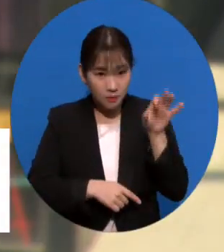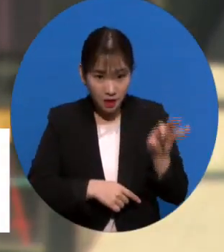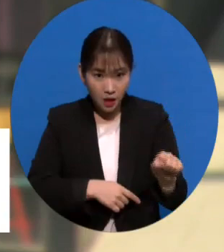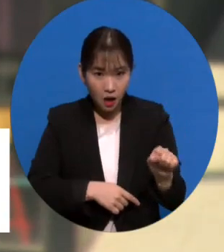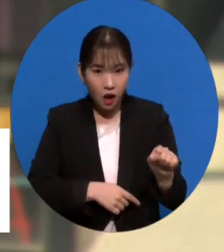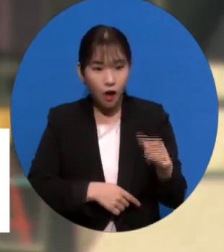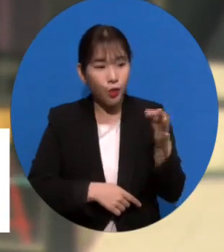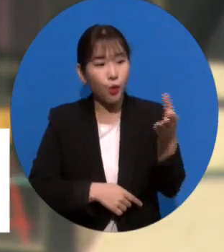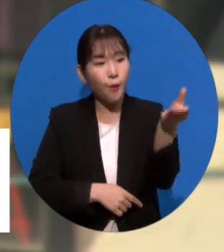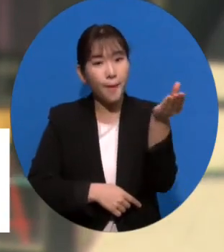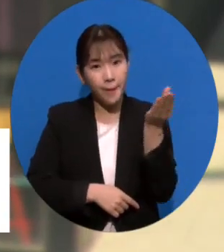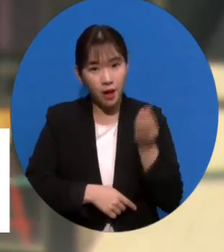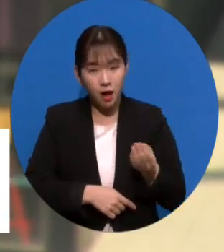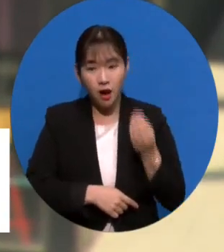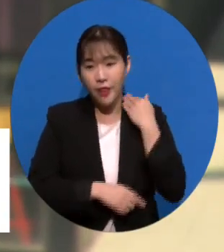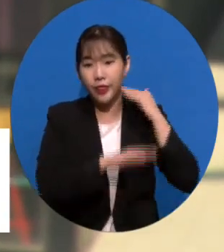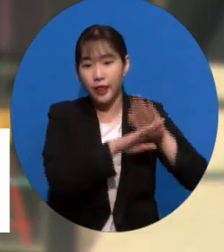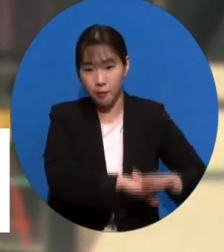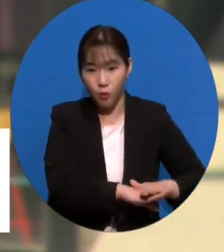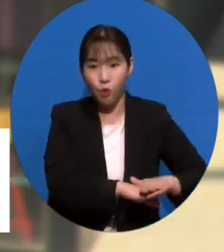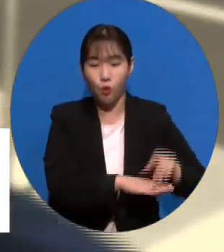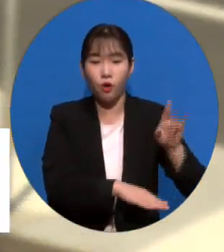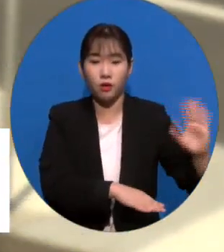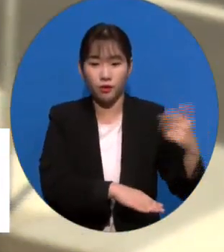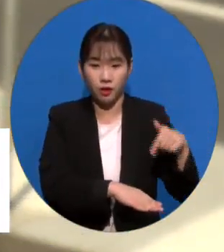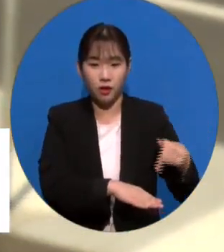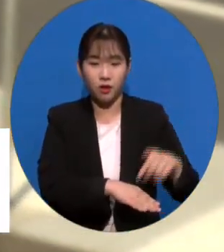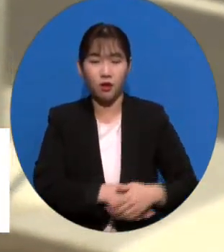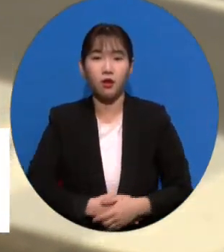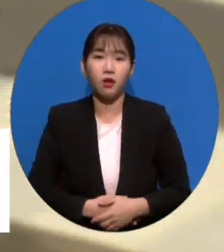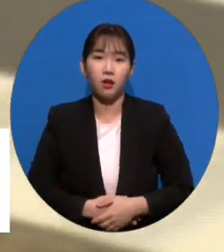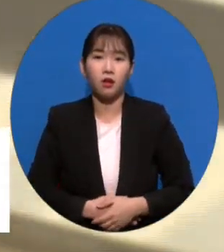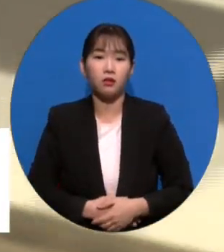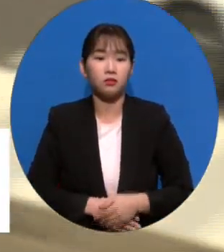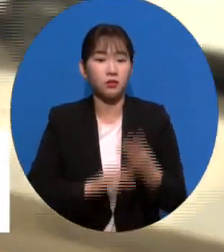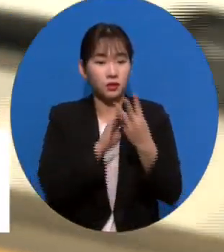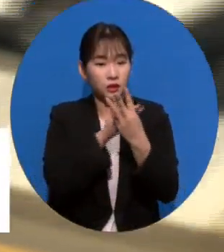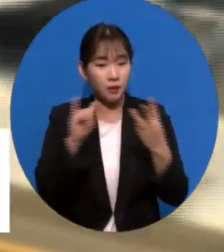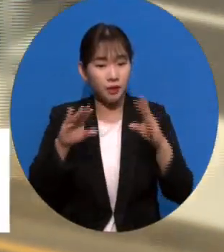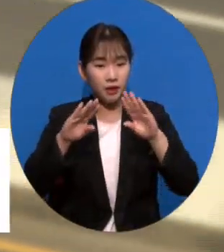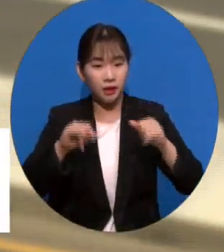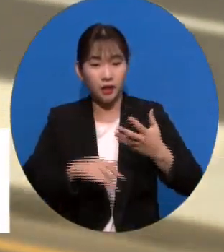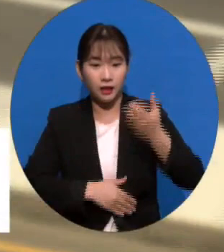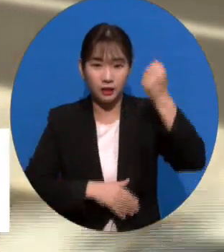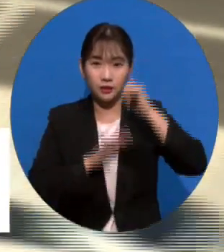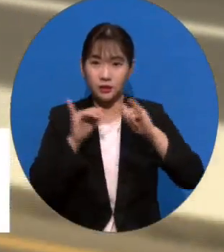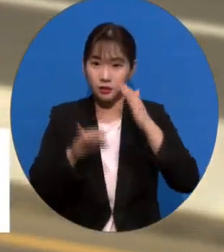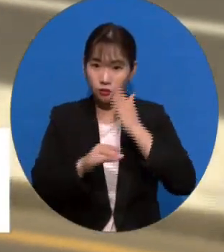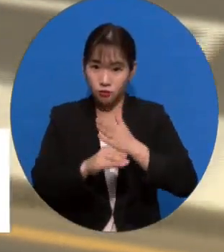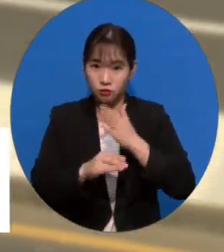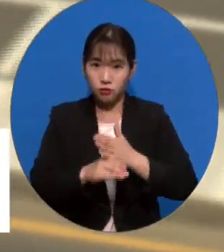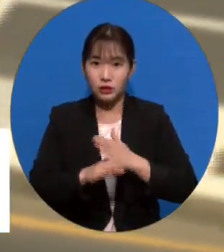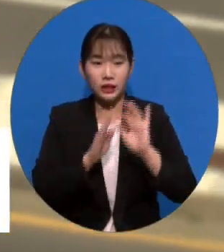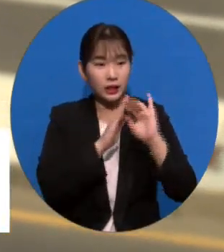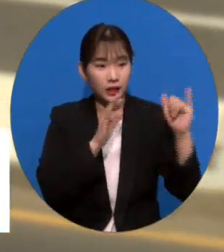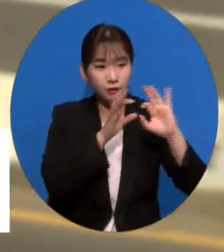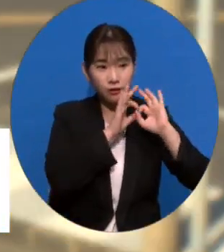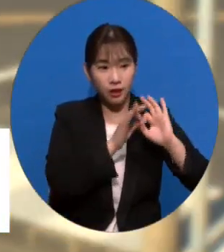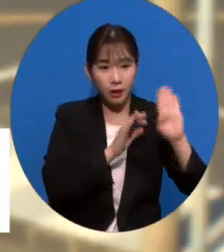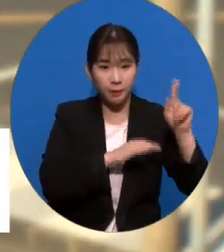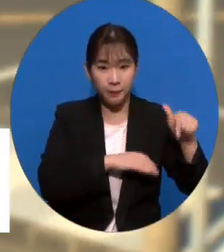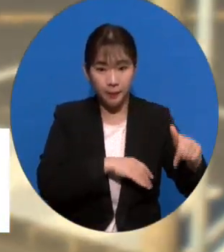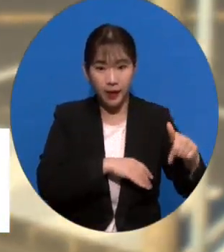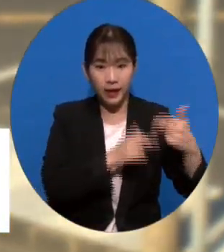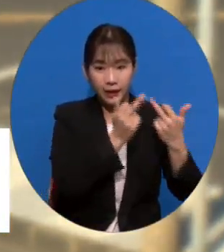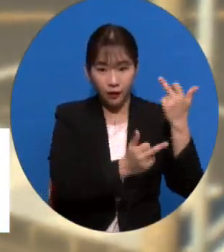원의 금융대출을 받는 담보가 됐습니다. 총 3명의 토지 소유자 가운데 가족관계인 박